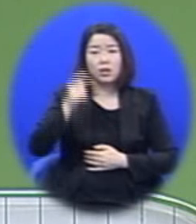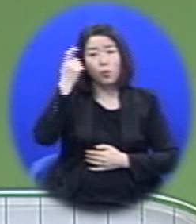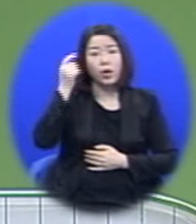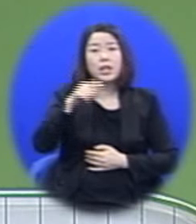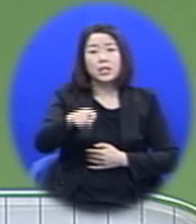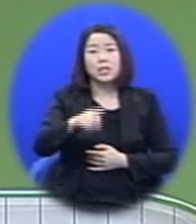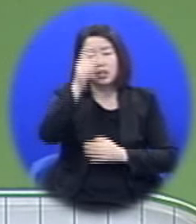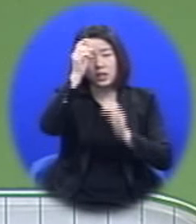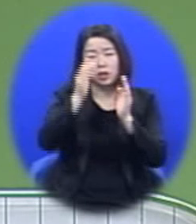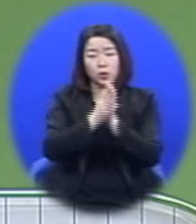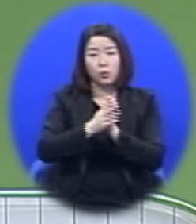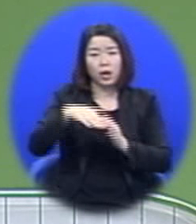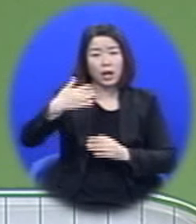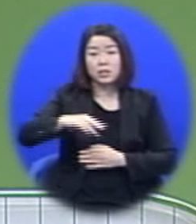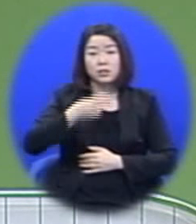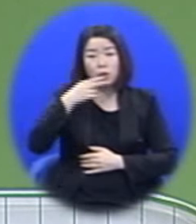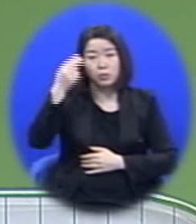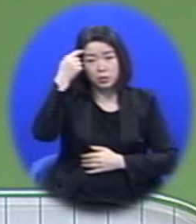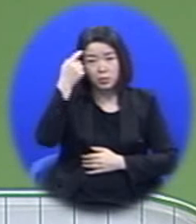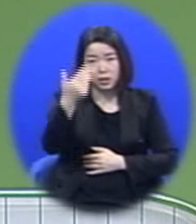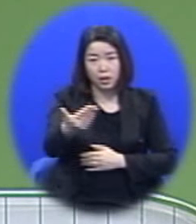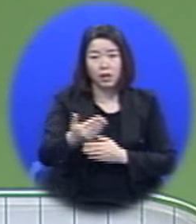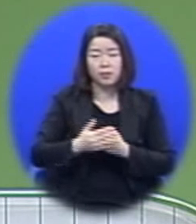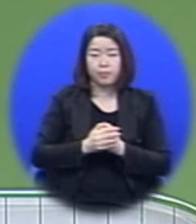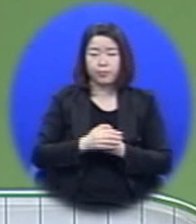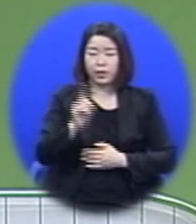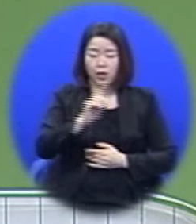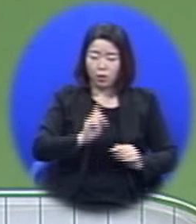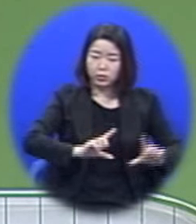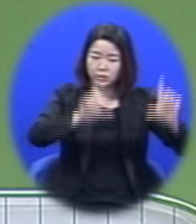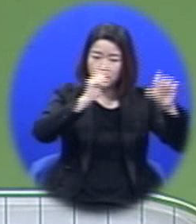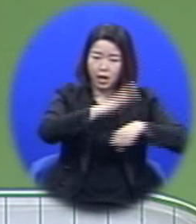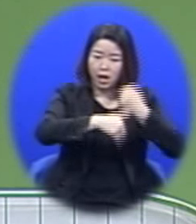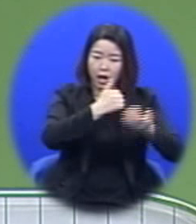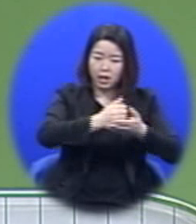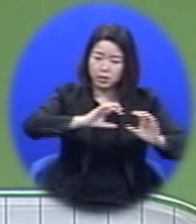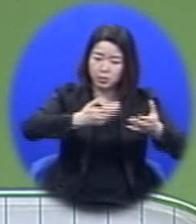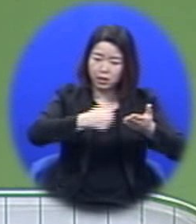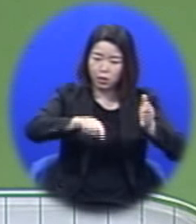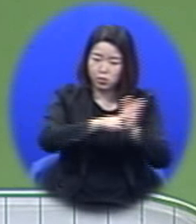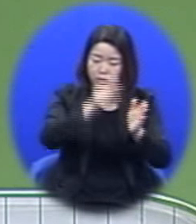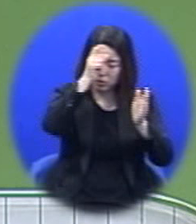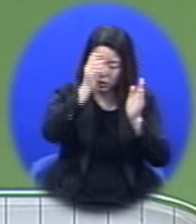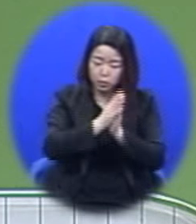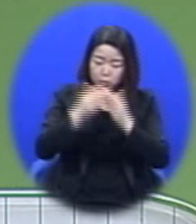그렇게 없지요? 어느 날 하나님의 나라를 위해서 기도하다 보면